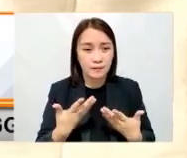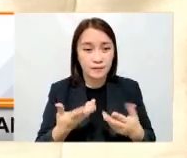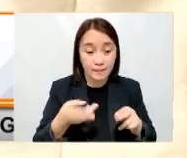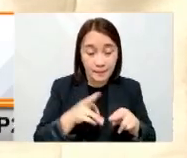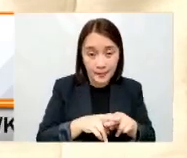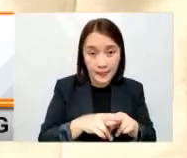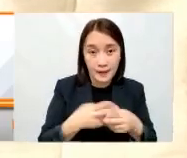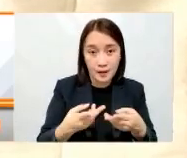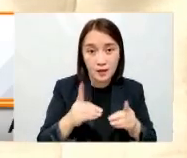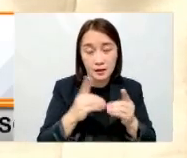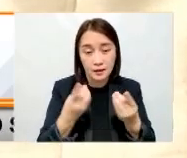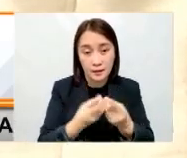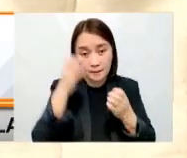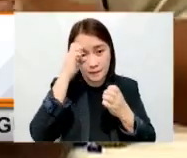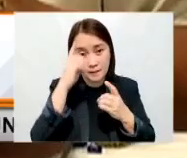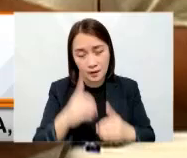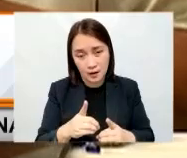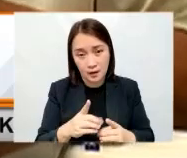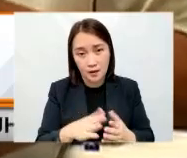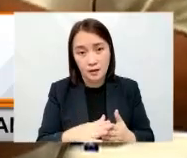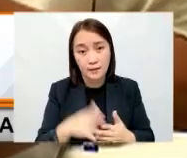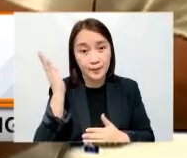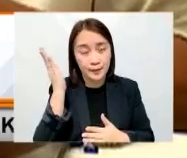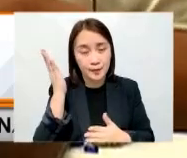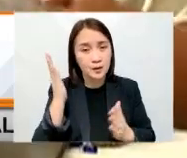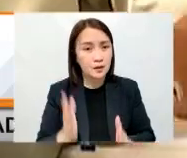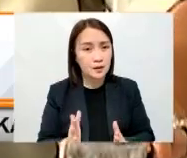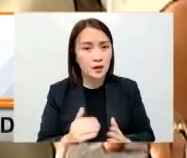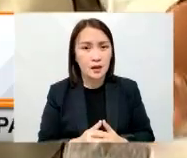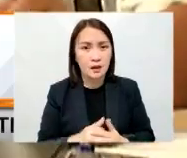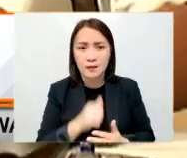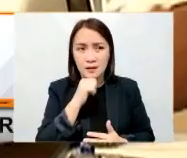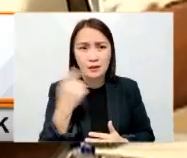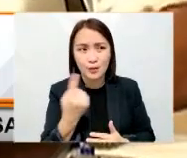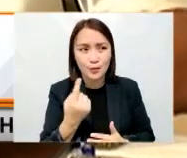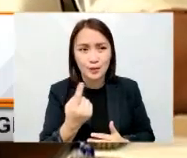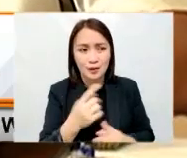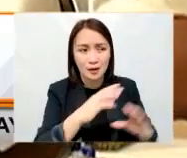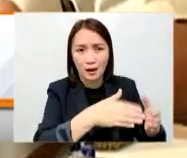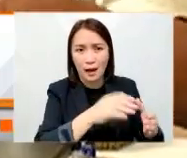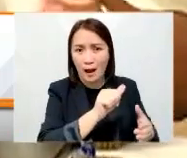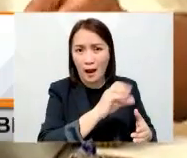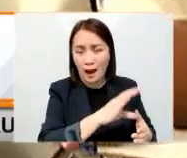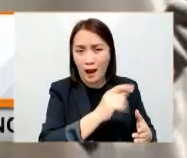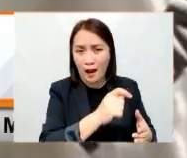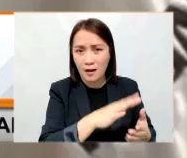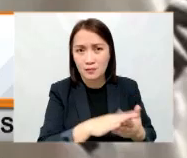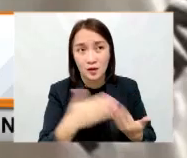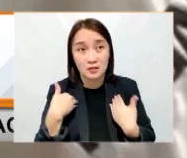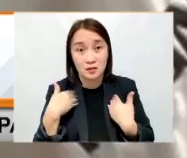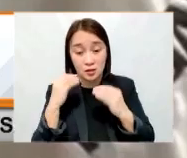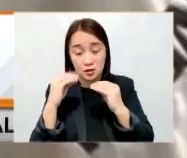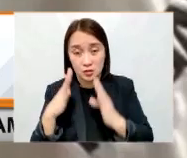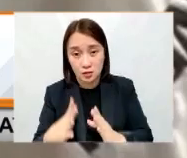spokesperson Michael Poa, hindi lang ACT Philippines ang grupong hinanapan ng listahan, gaya na lang ng Teachers Dignity Coalition at Philippine